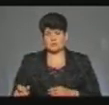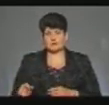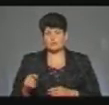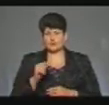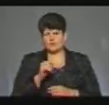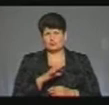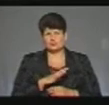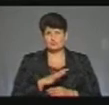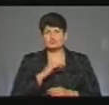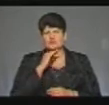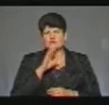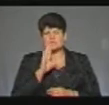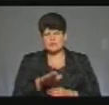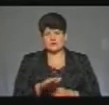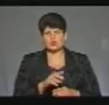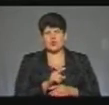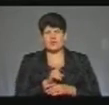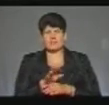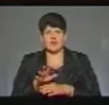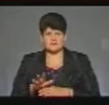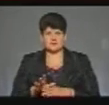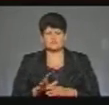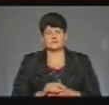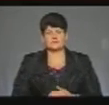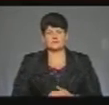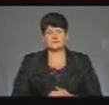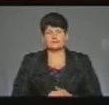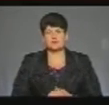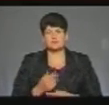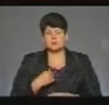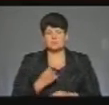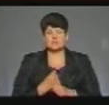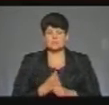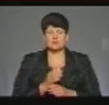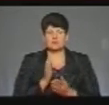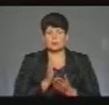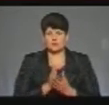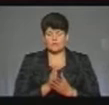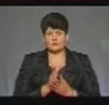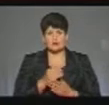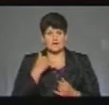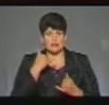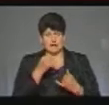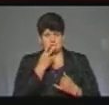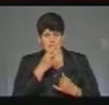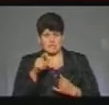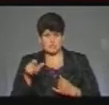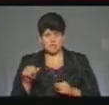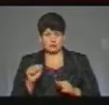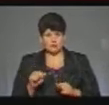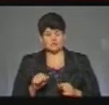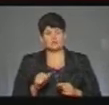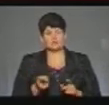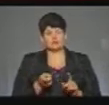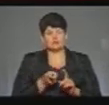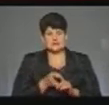достатньо танкових дивізій, щоб підкріпити своє рішення. Я зараз нагадаю, що ми працюємо у прямому ефірі, тож наші глядачі можуть долучатися і, можливо, сказати,